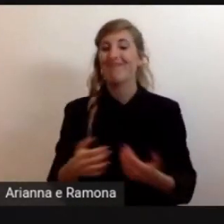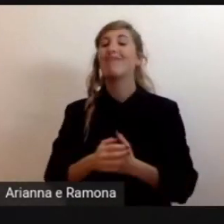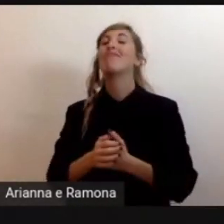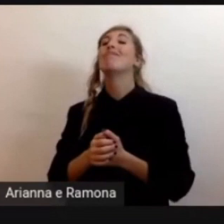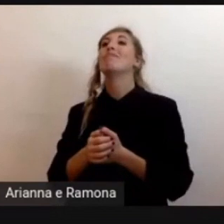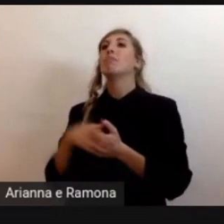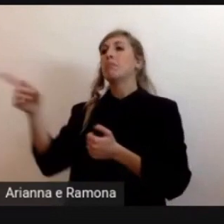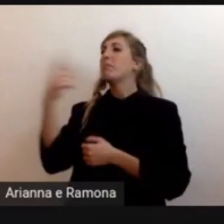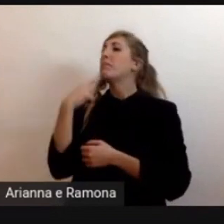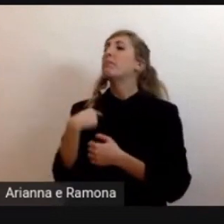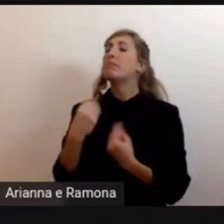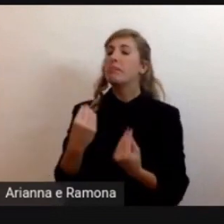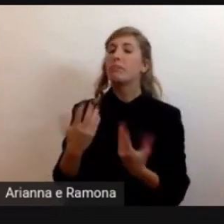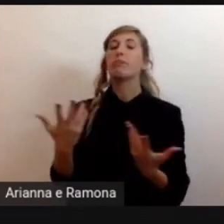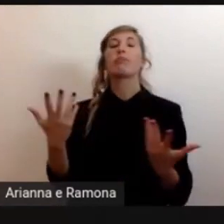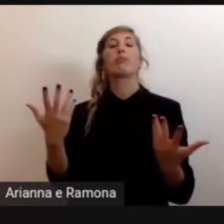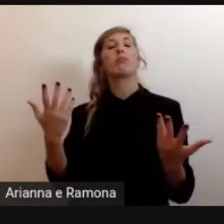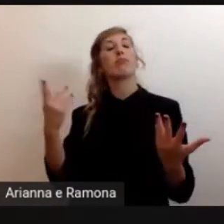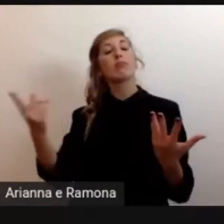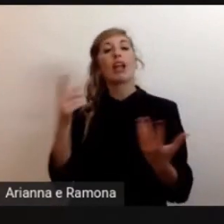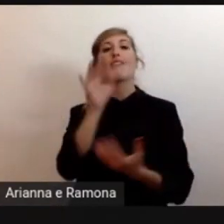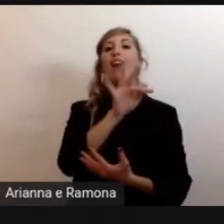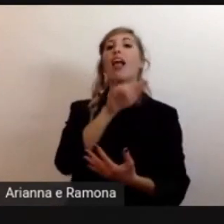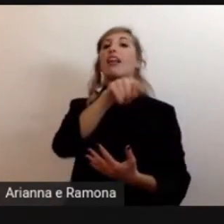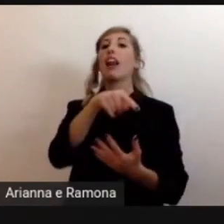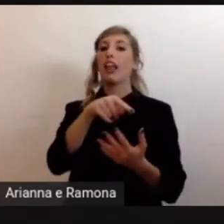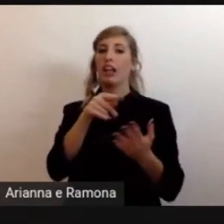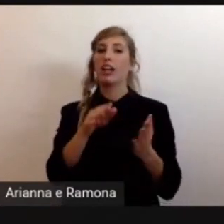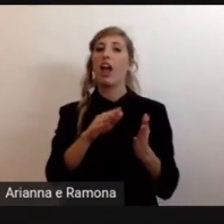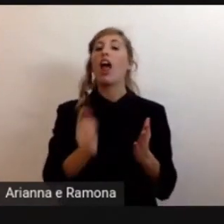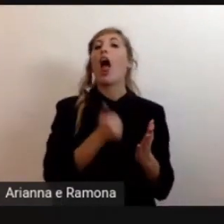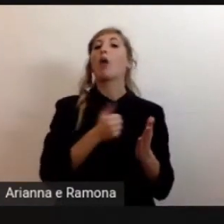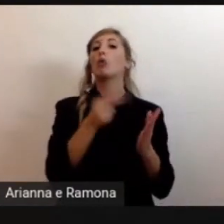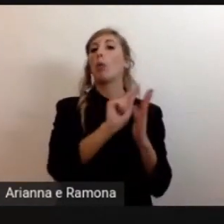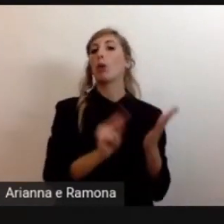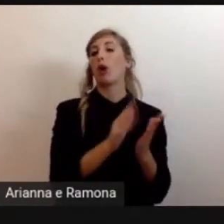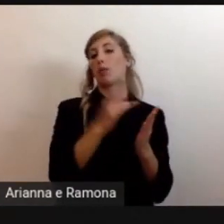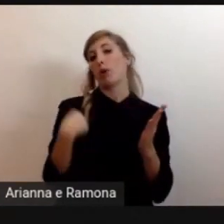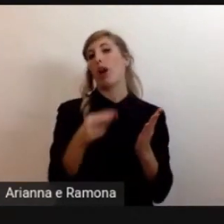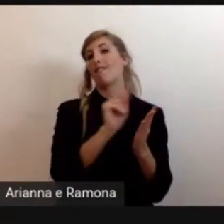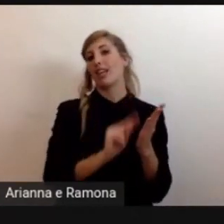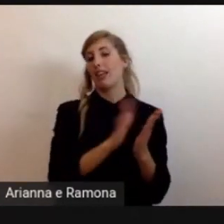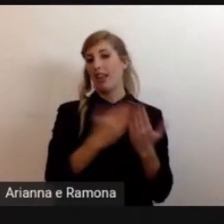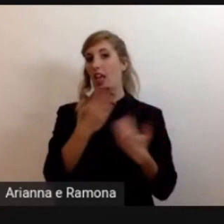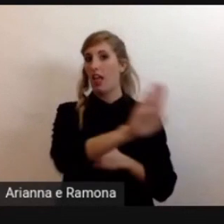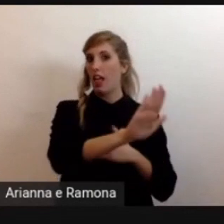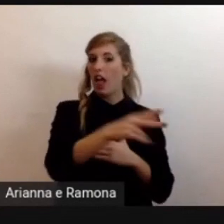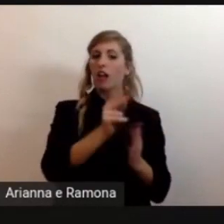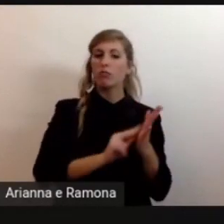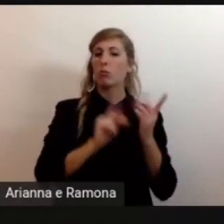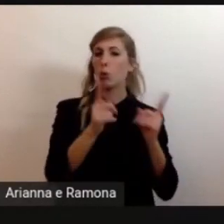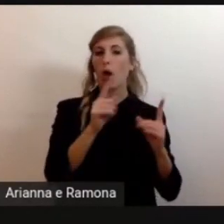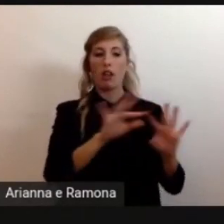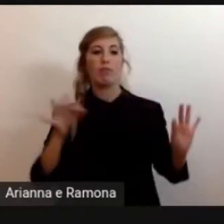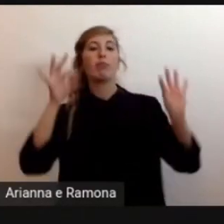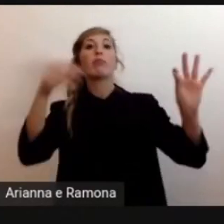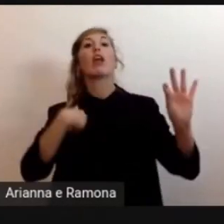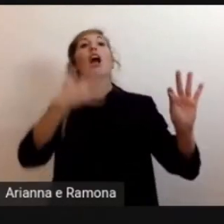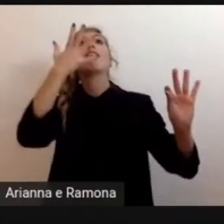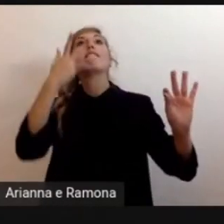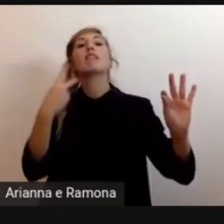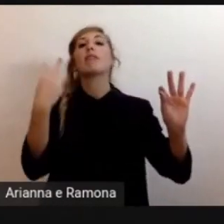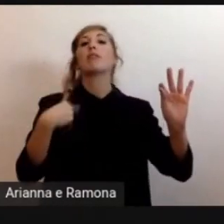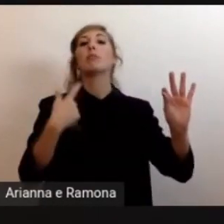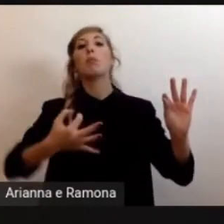tu dici che la franklin scrisse nella foto nella sua autobiografia volevo vivere senza commettere